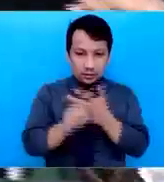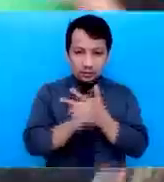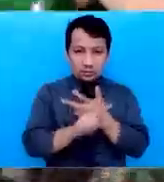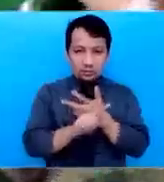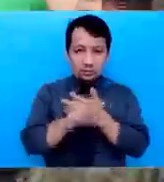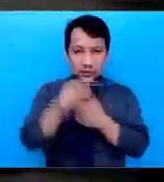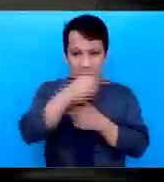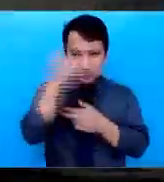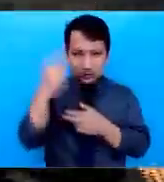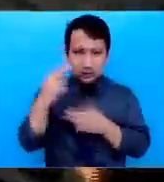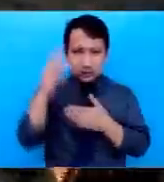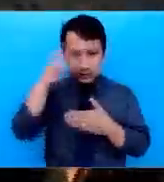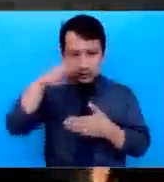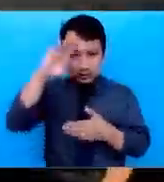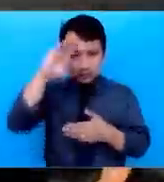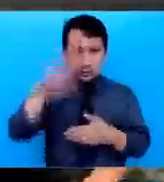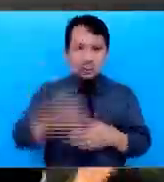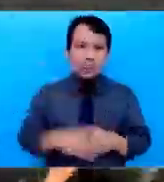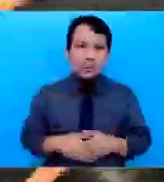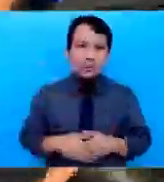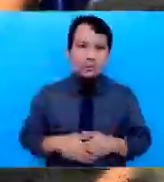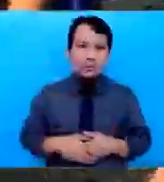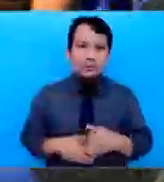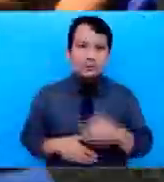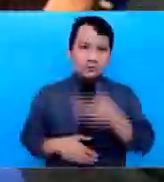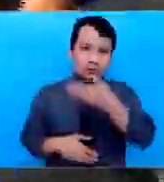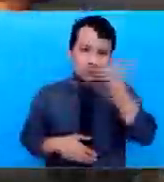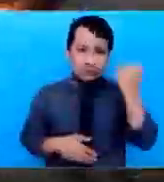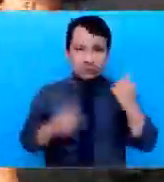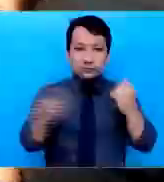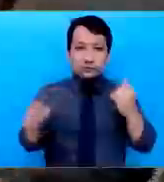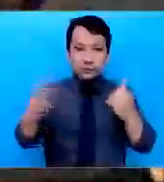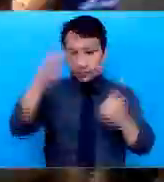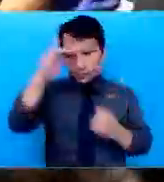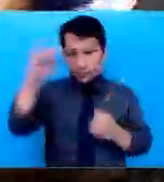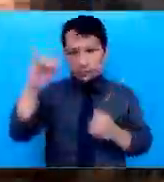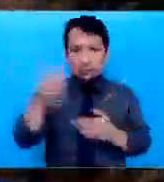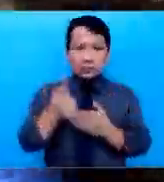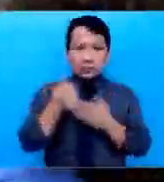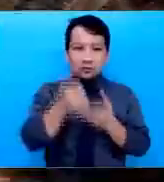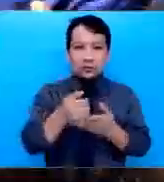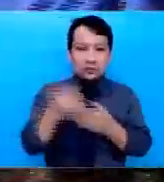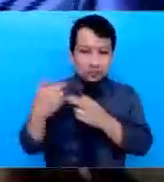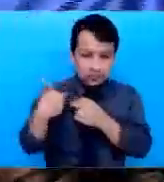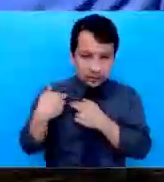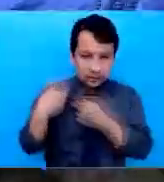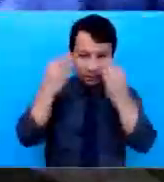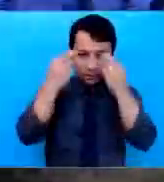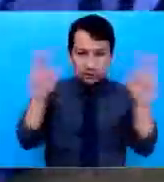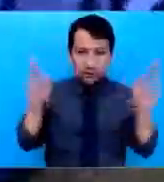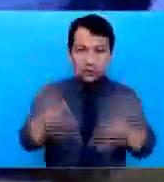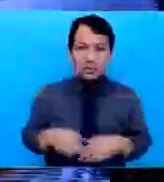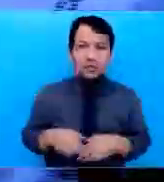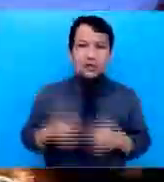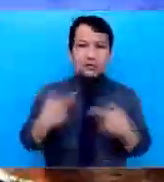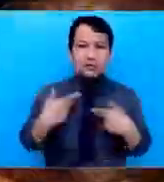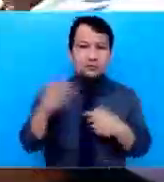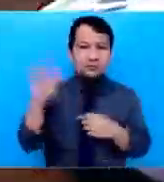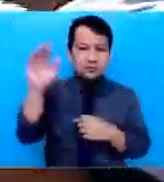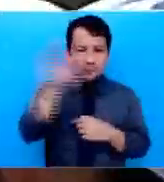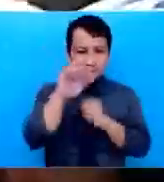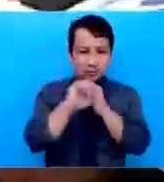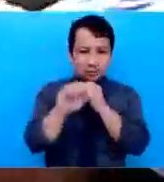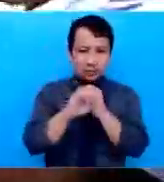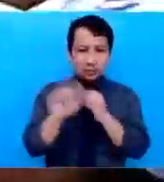Cavite. Hindi raw makakalimutan ni Manila Mayor Isko Moreno ang kanyang tungkulin bilang alkalde sa gitna ng pag-iikot para sa